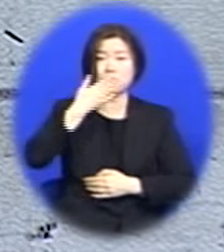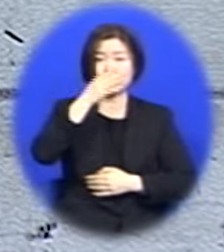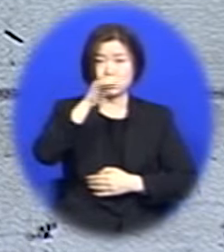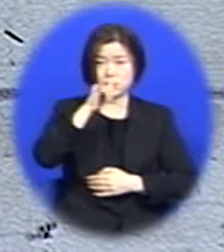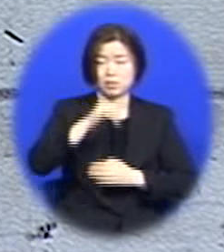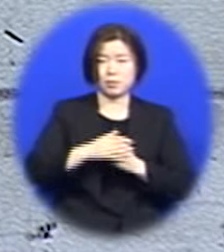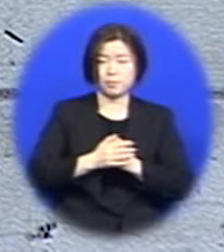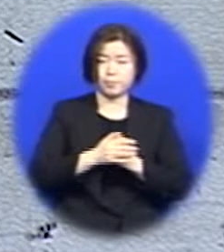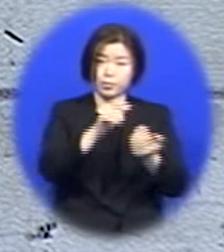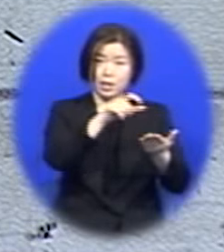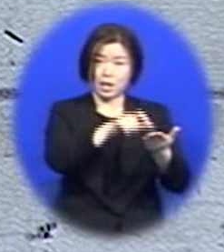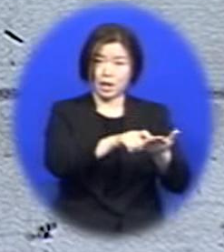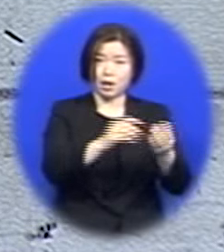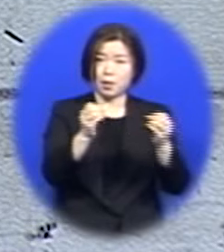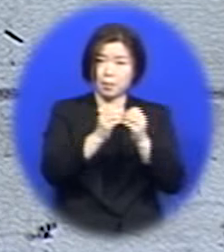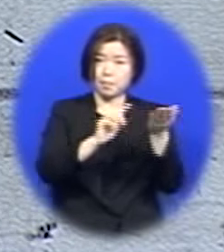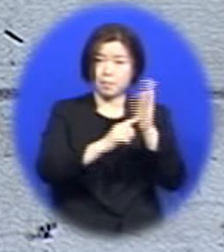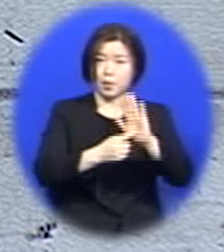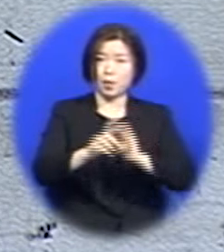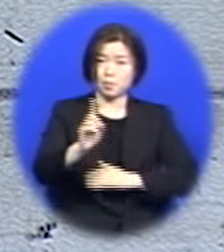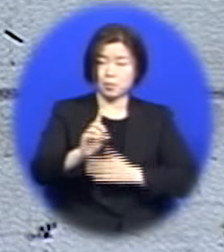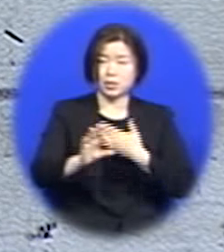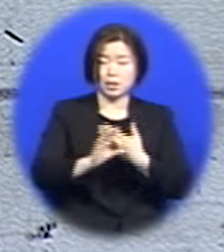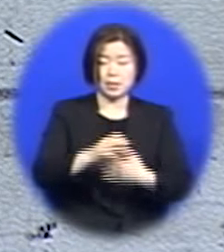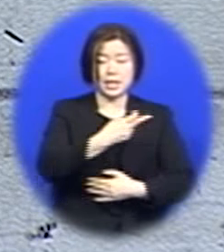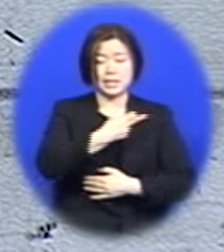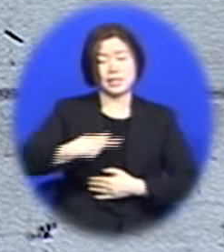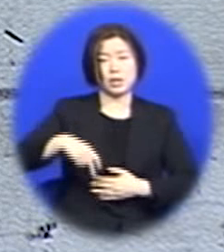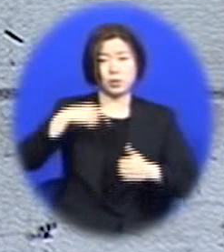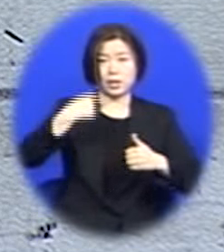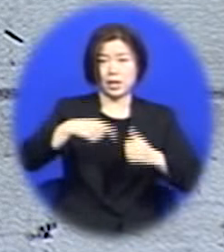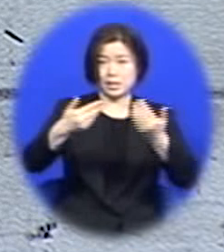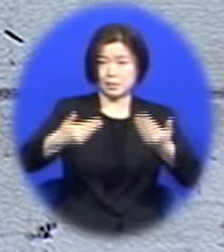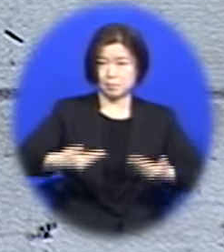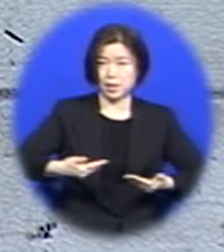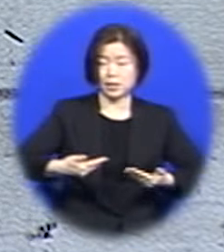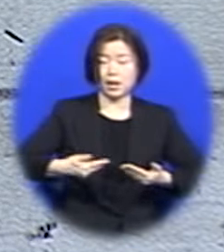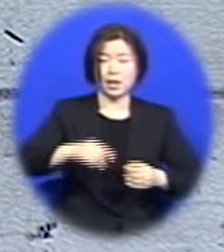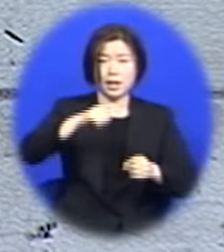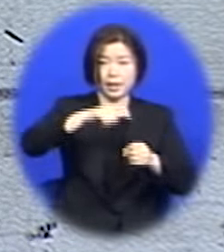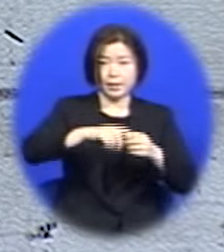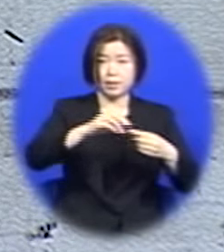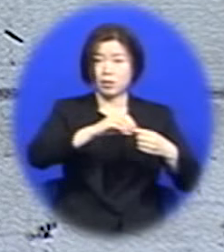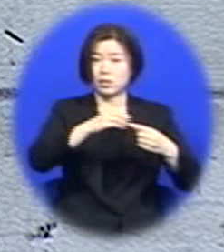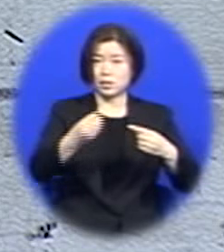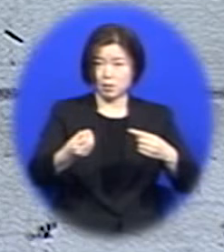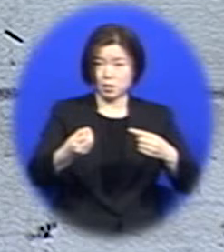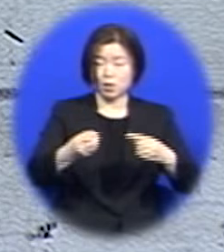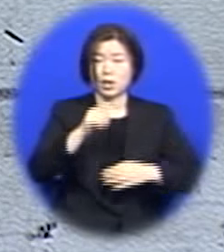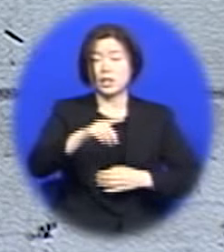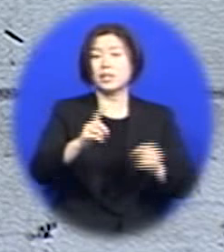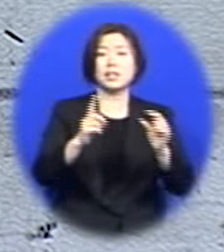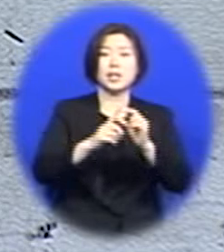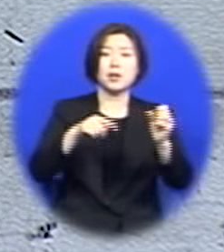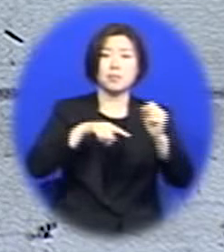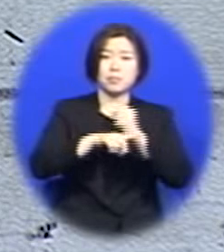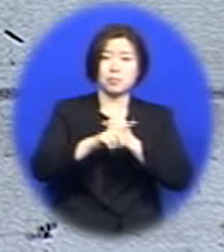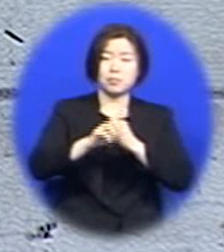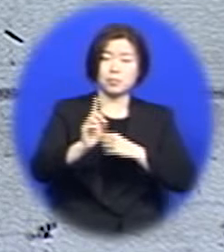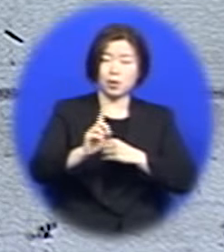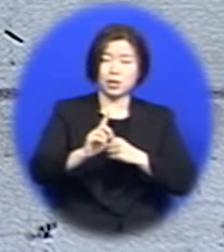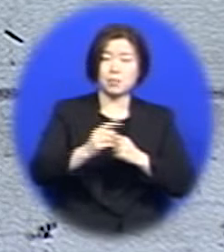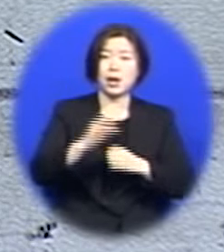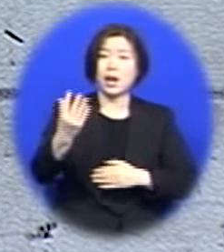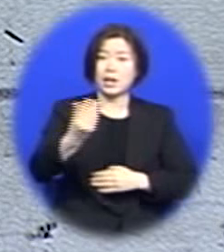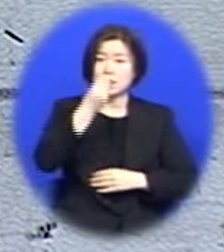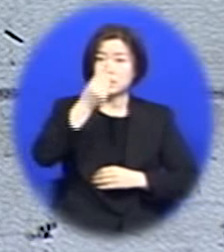여기에 이런 표현들이 나옵니다. 사도의 가르침을 받아 떡을 떼며, 이 떡을 떼며라고 하는 것은 성찬을